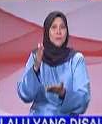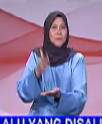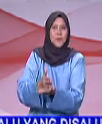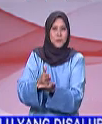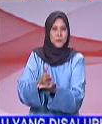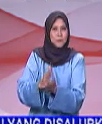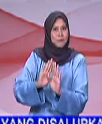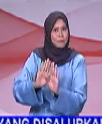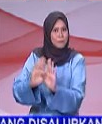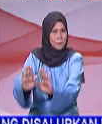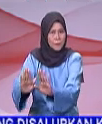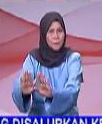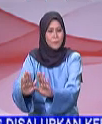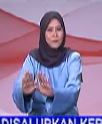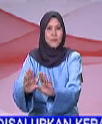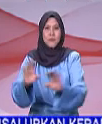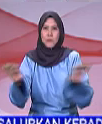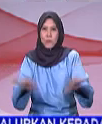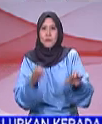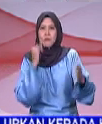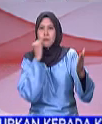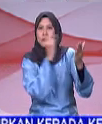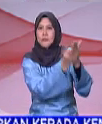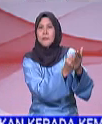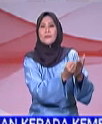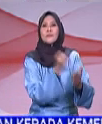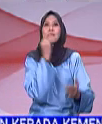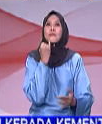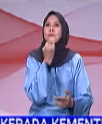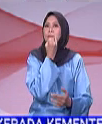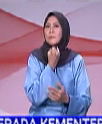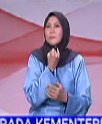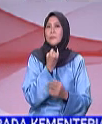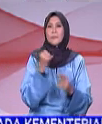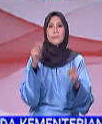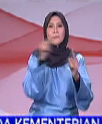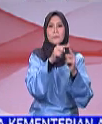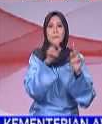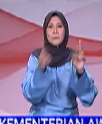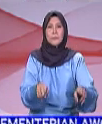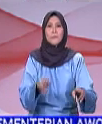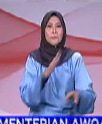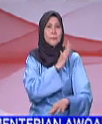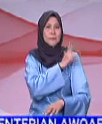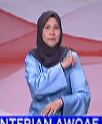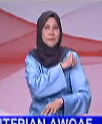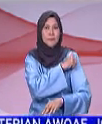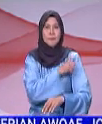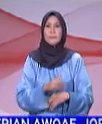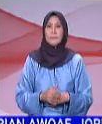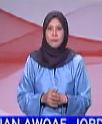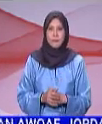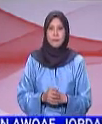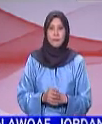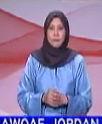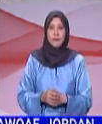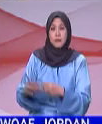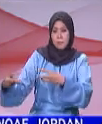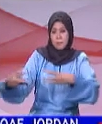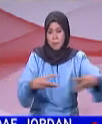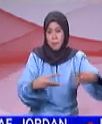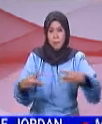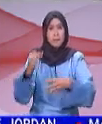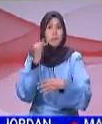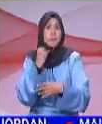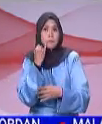sekeras-kerasnya tindakan keji rejim Israel ke atas rakyat Palestin. Tambahnya, serangan Israel ke